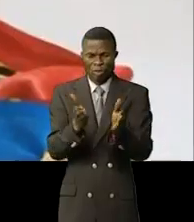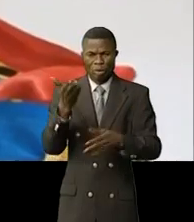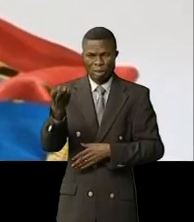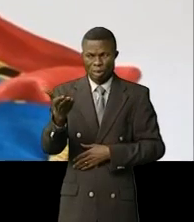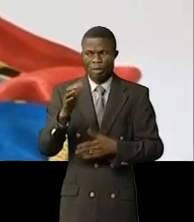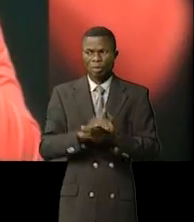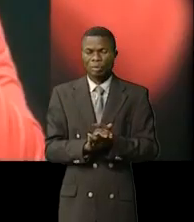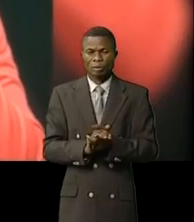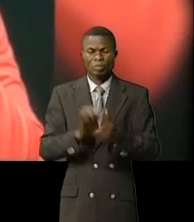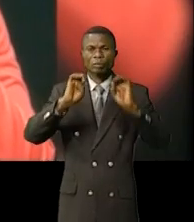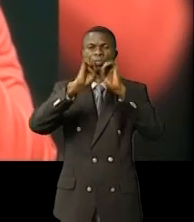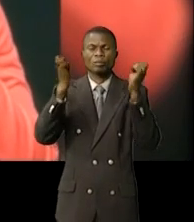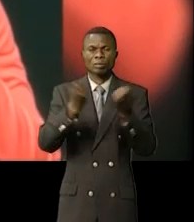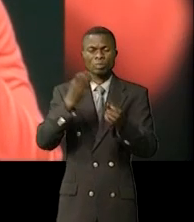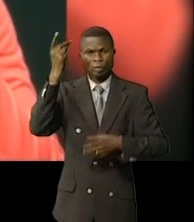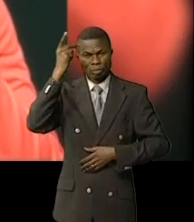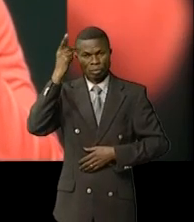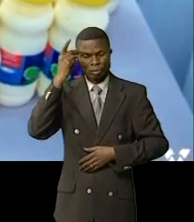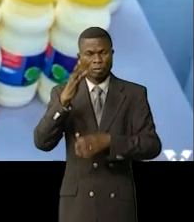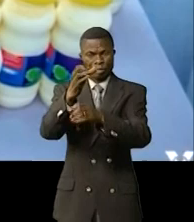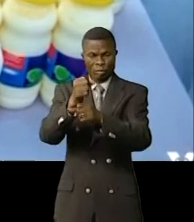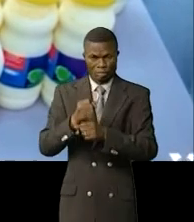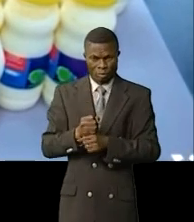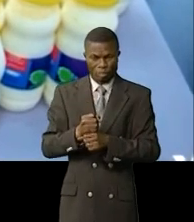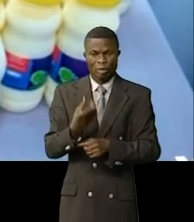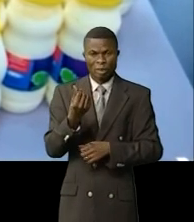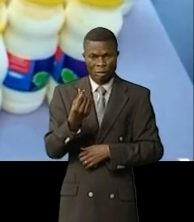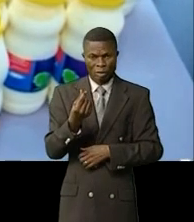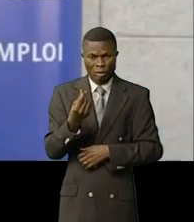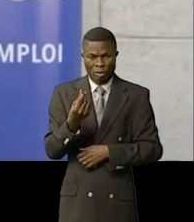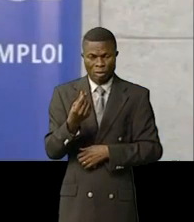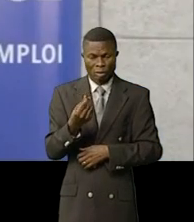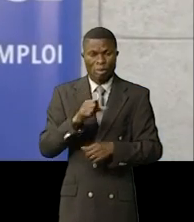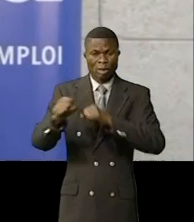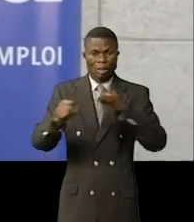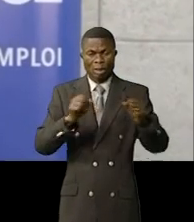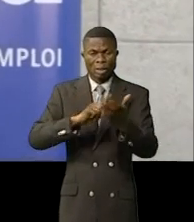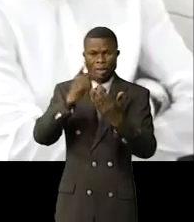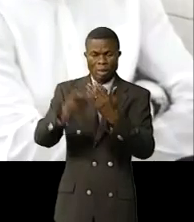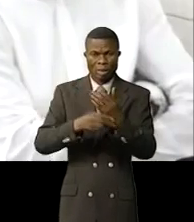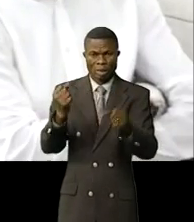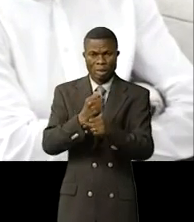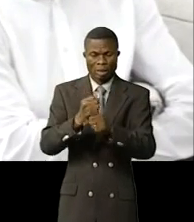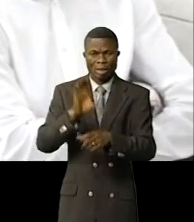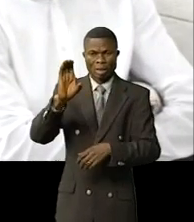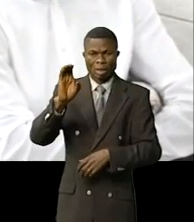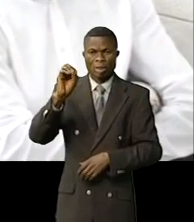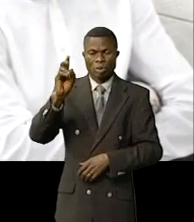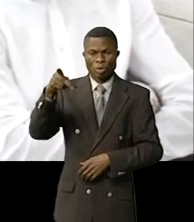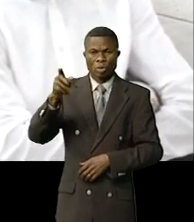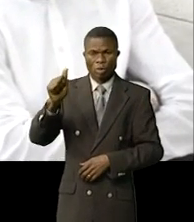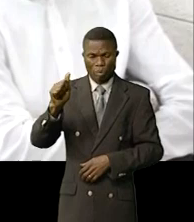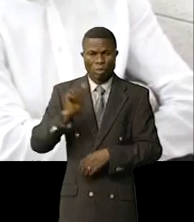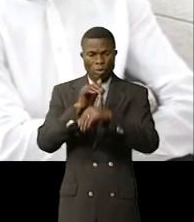100 entreprises quinoises viennent de bénéficier d'un financement après les concours du plan d'affaires COPA. Les bénéficiaires ont pris part à